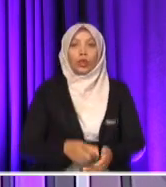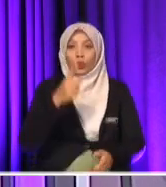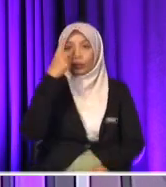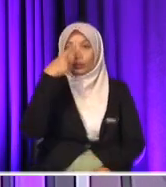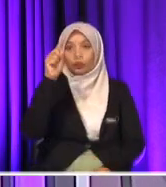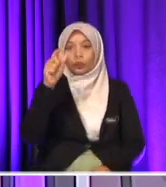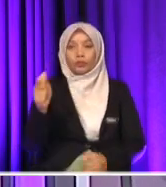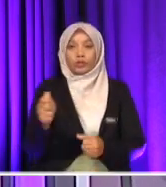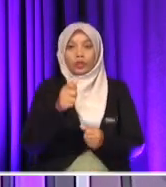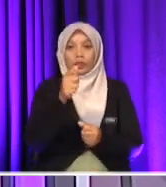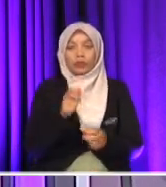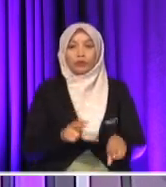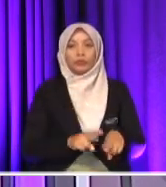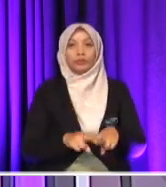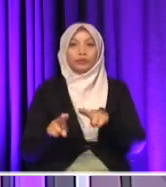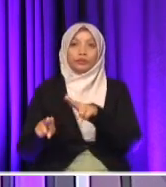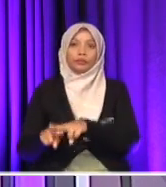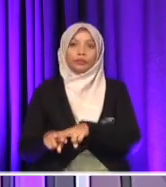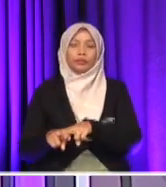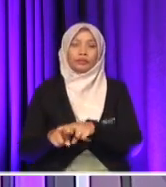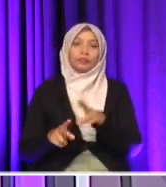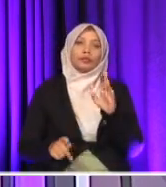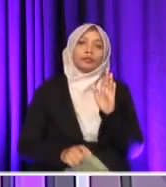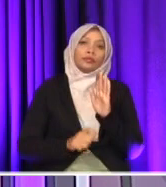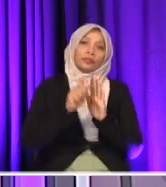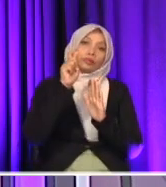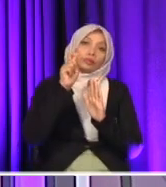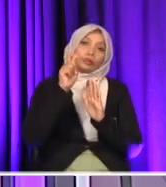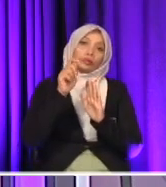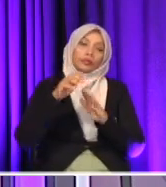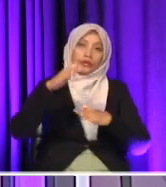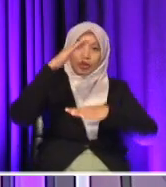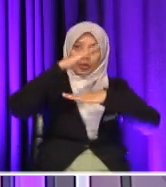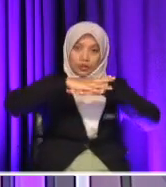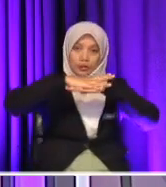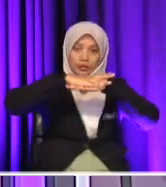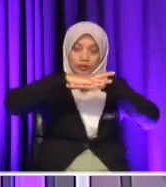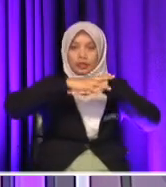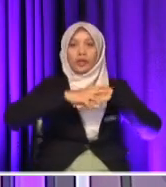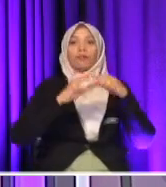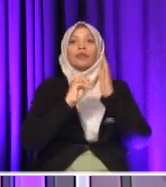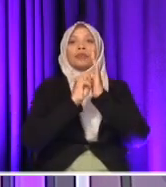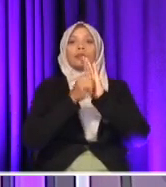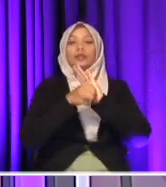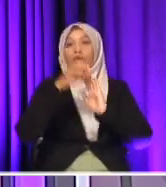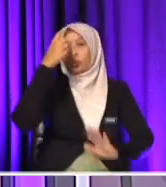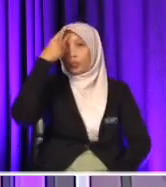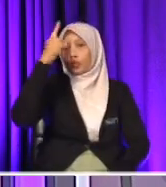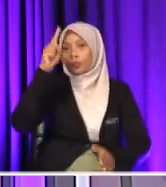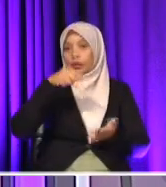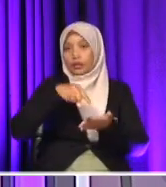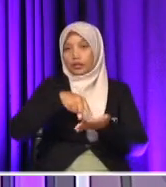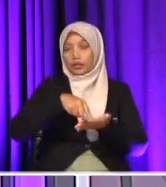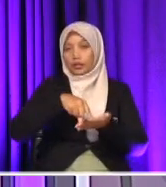untuk pearuh kalau tadi kita dah tahu pearuh tadi mesti ke atas kan? Betul, pearuh mesti ke atas. So bermaksud tadi untuk ini